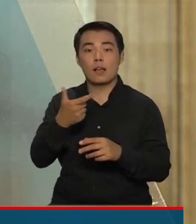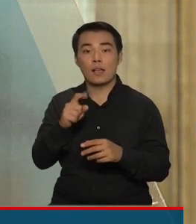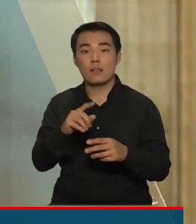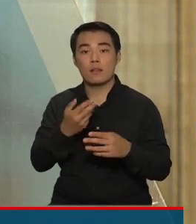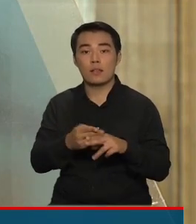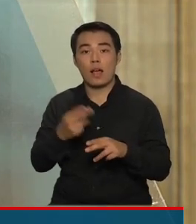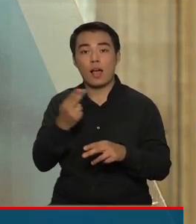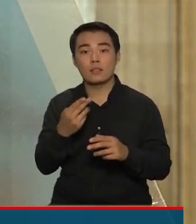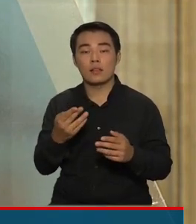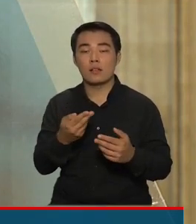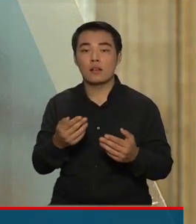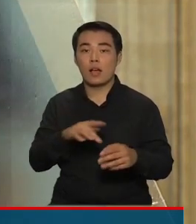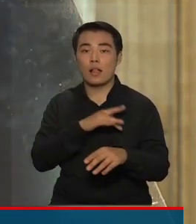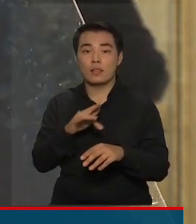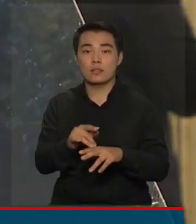түгелдей.